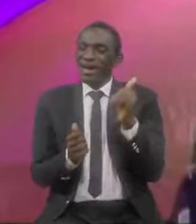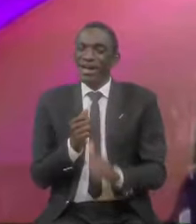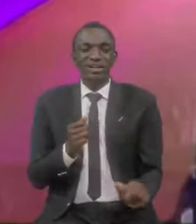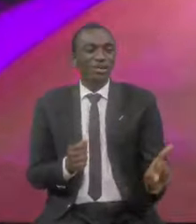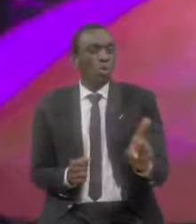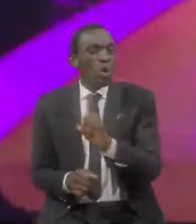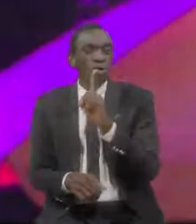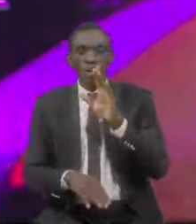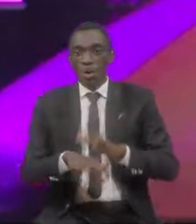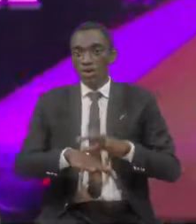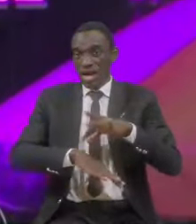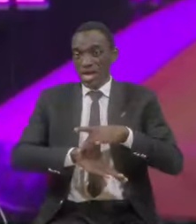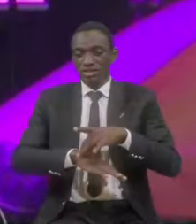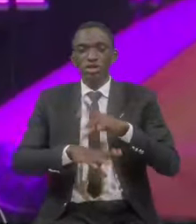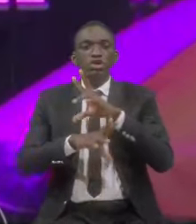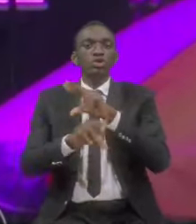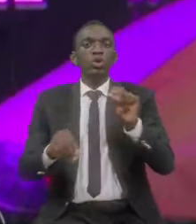il n'y a point d'autre nom,